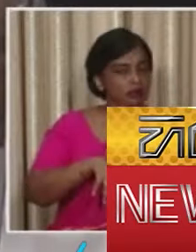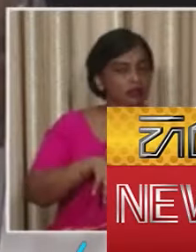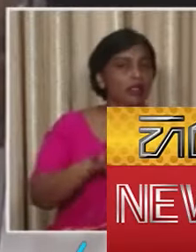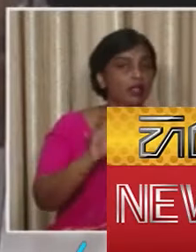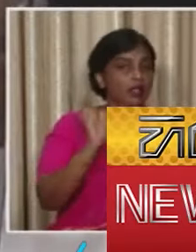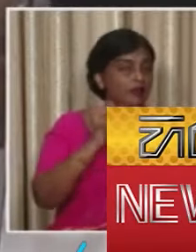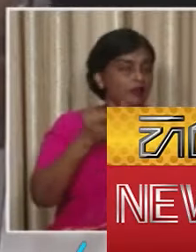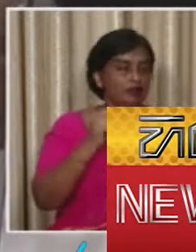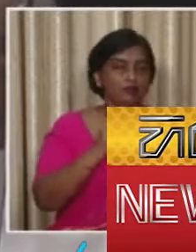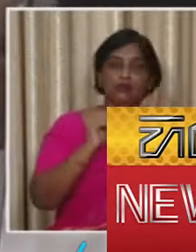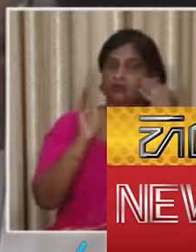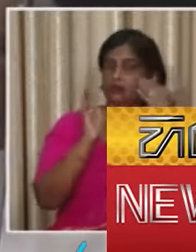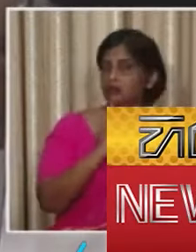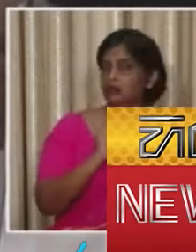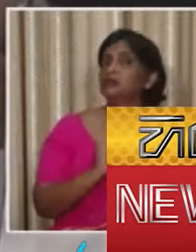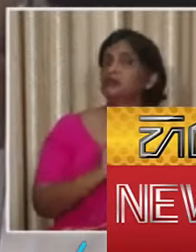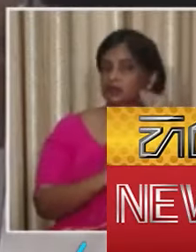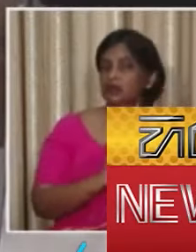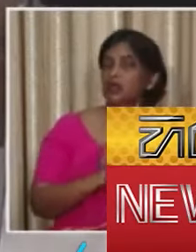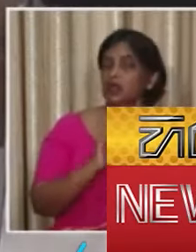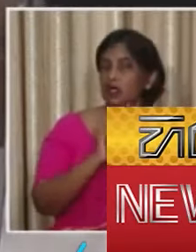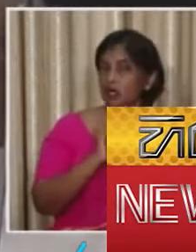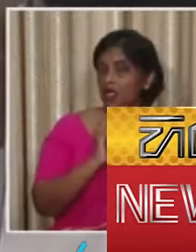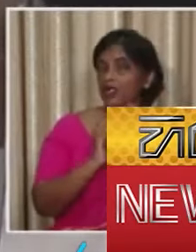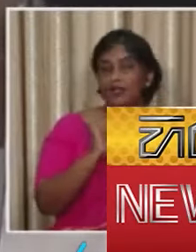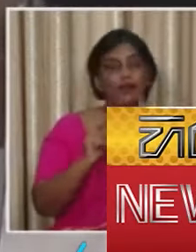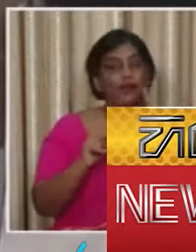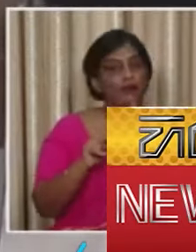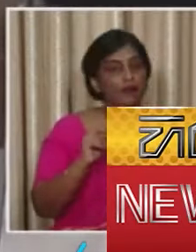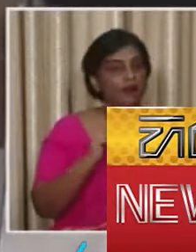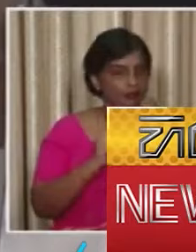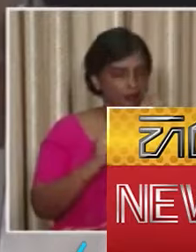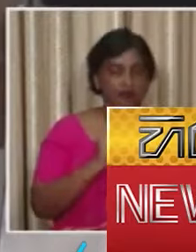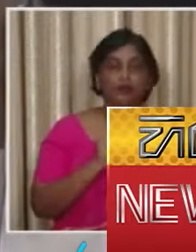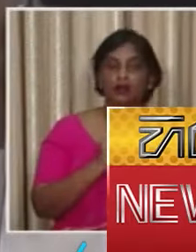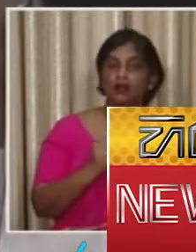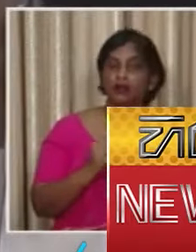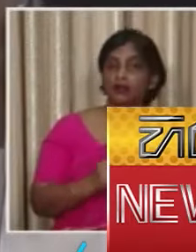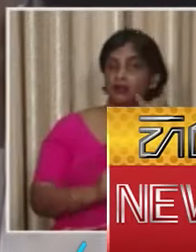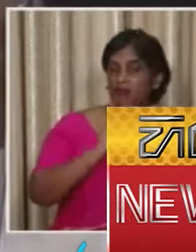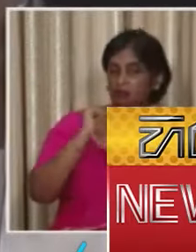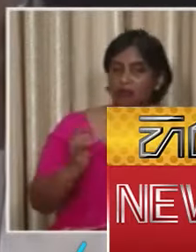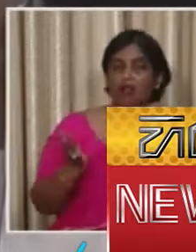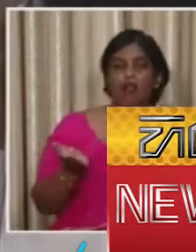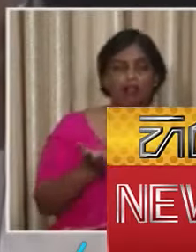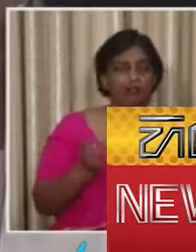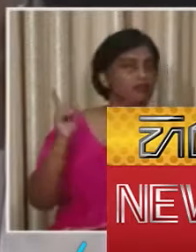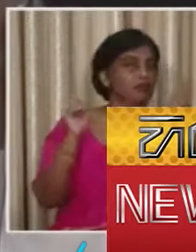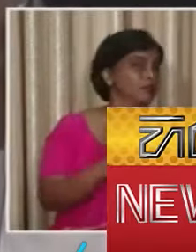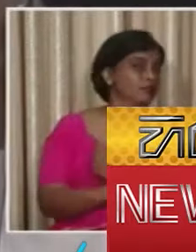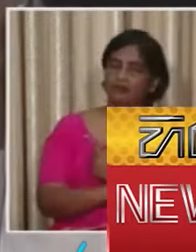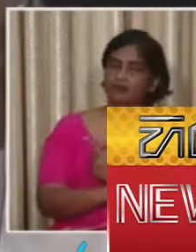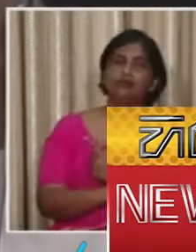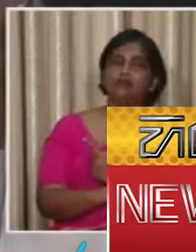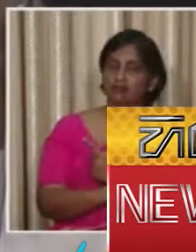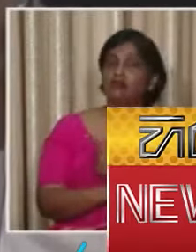ණය ශ්‍රේණිගත කිරීම ඉහළ දැමීමට ජාත්‍යන්තර මූල්‍ය ආයතන කටයුතු කරාවි. අපේ විවේචකයන්ට ආපහු පීලි මාරු කරන්නට